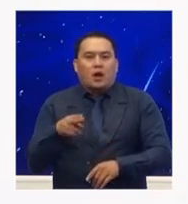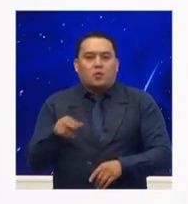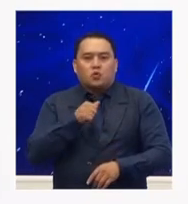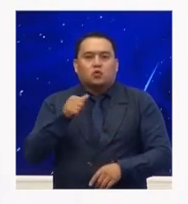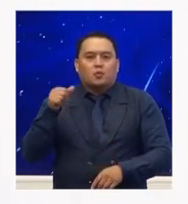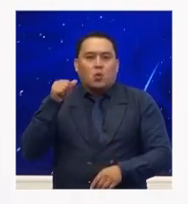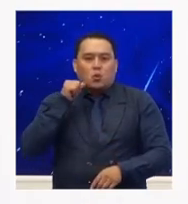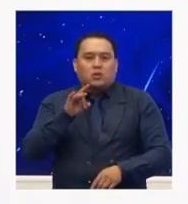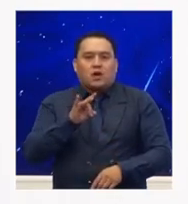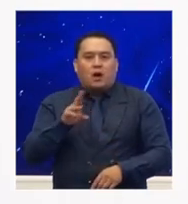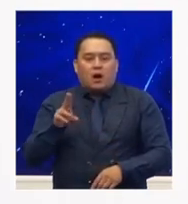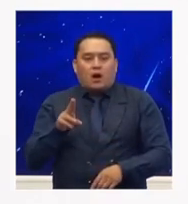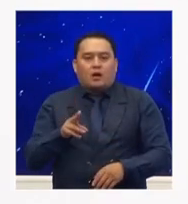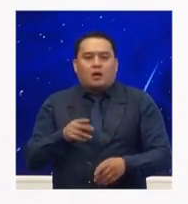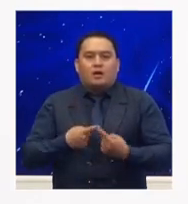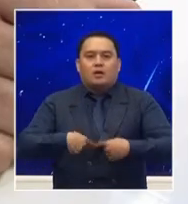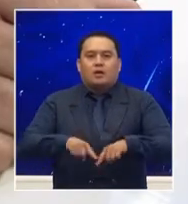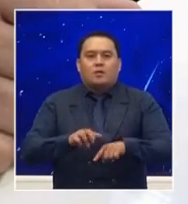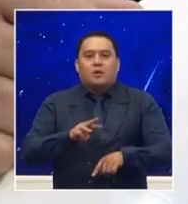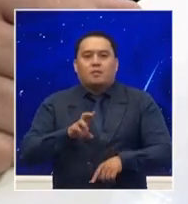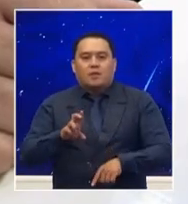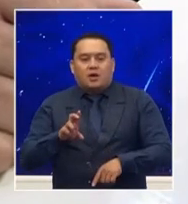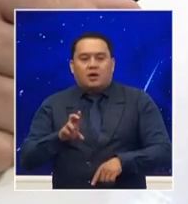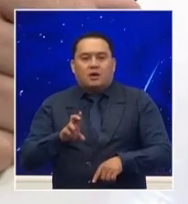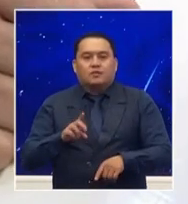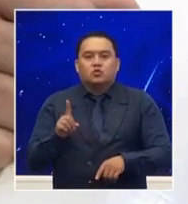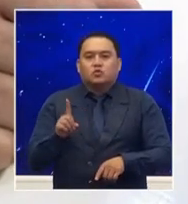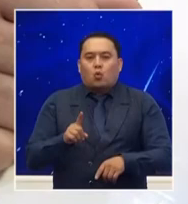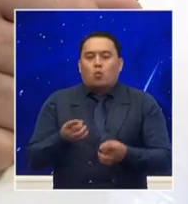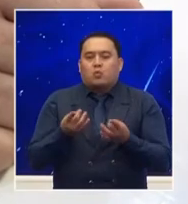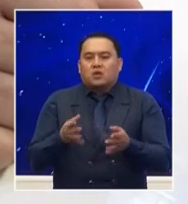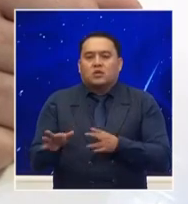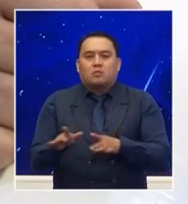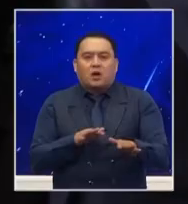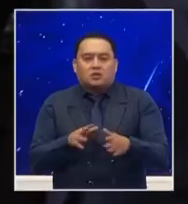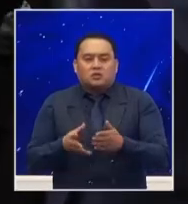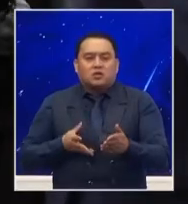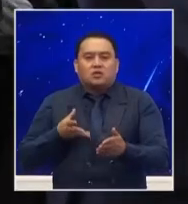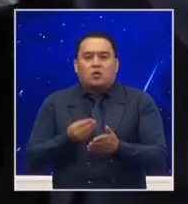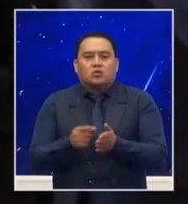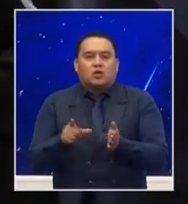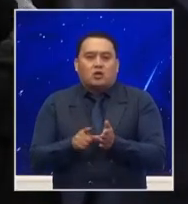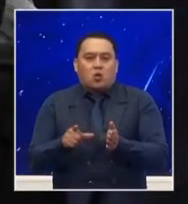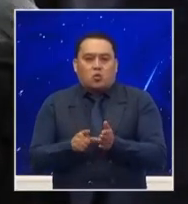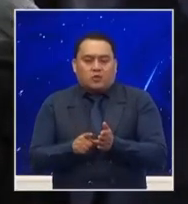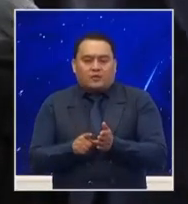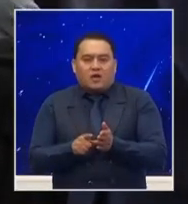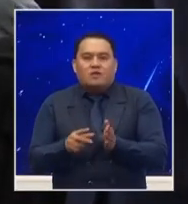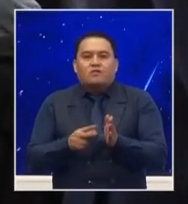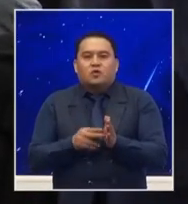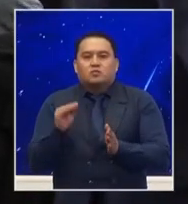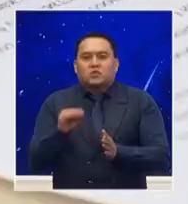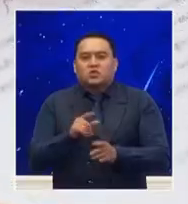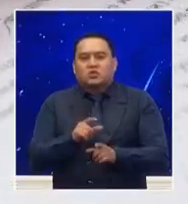прошлого года в республике реализовано мобильное приложение «Налоговый кошелек», упростившее процесс уплаты налогов. За этот период свыше 8,5